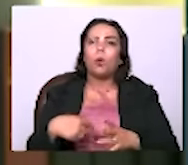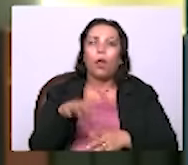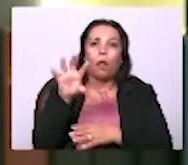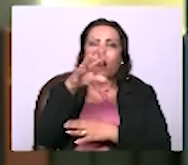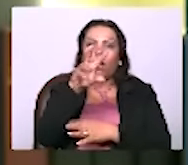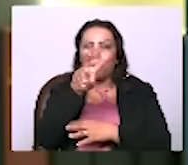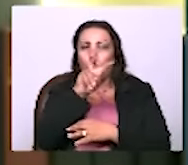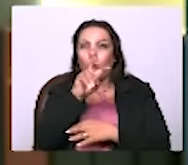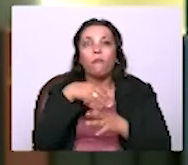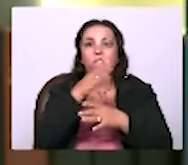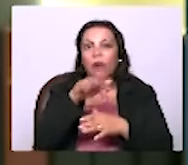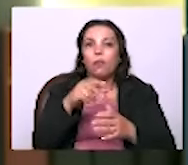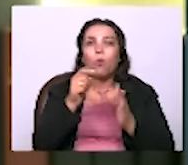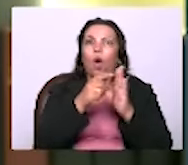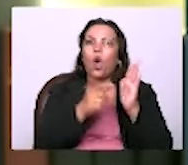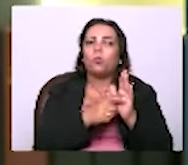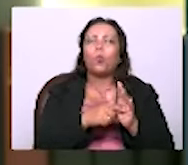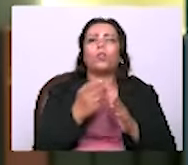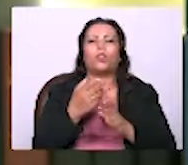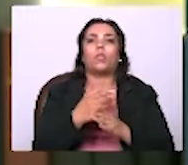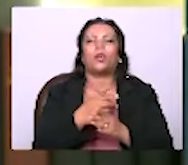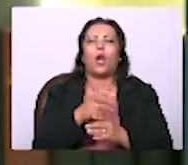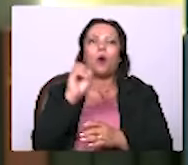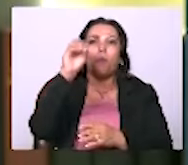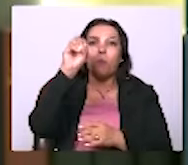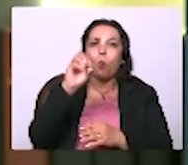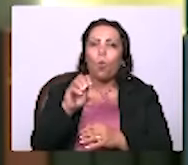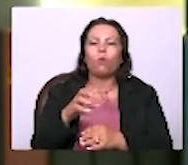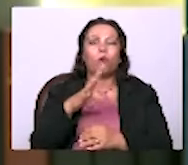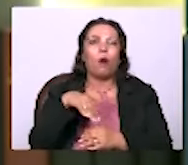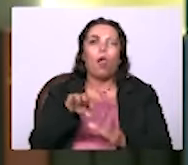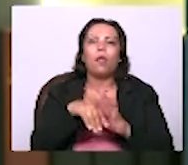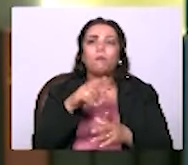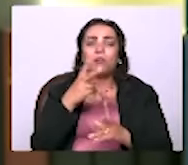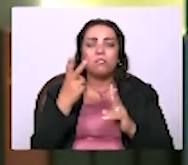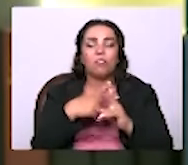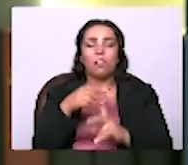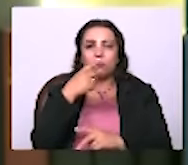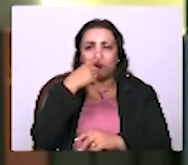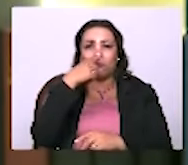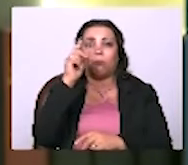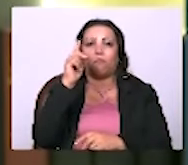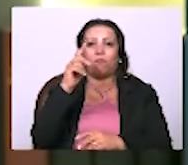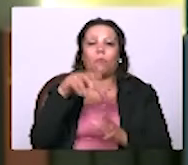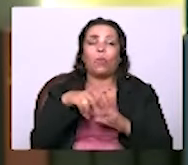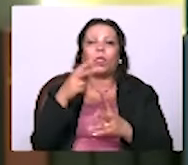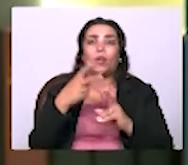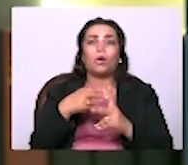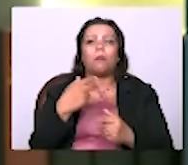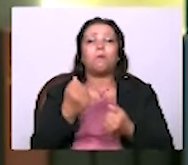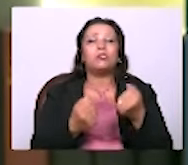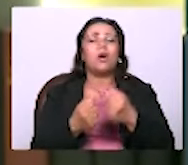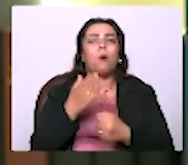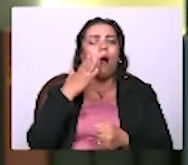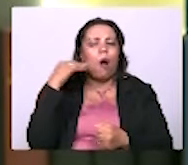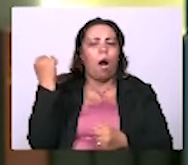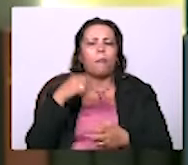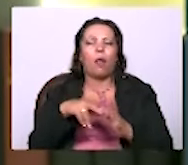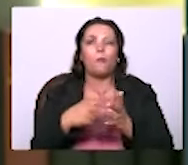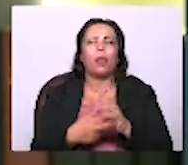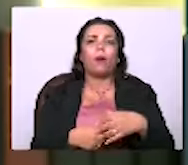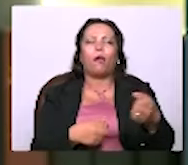وفي ردارات وفي قانون المرور والى اخره لكن برض رعونه الناس في القياده ده امر